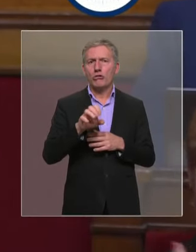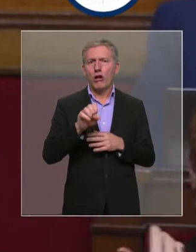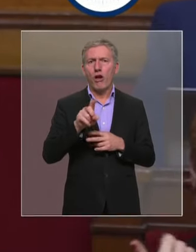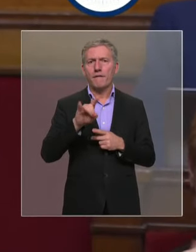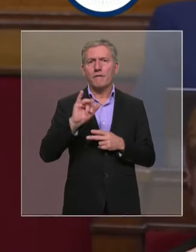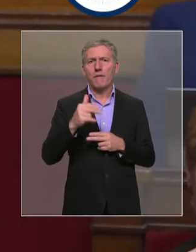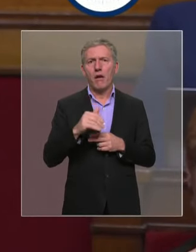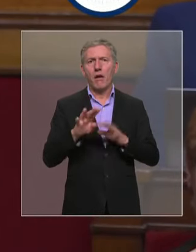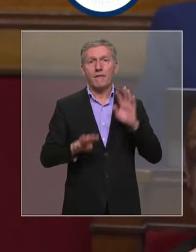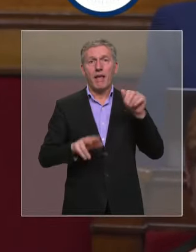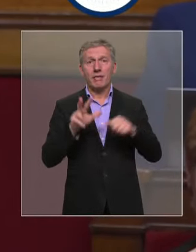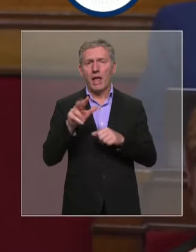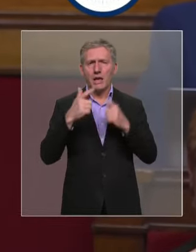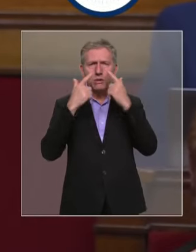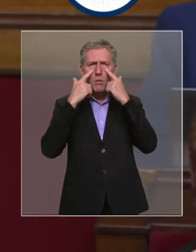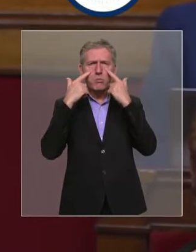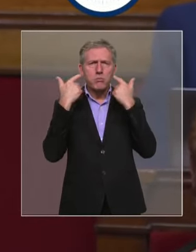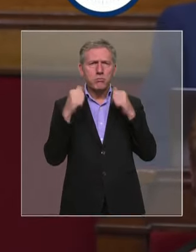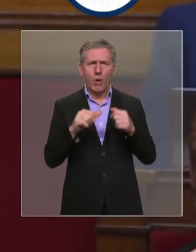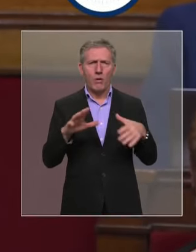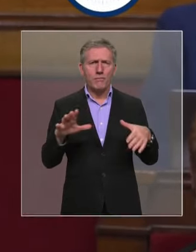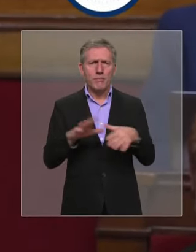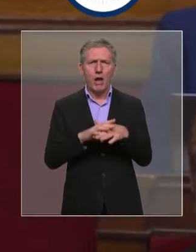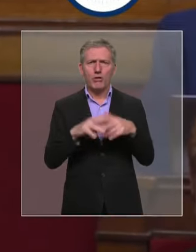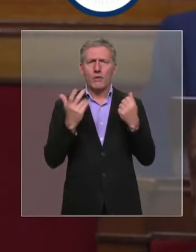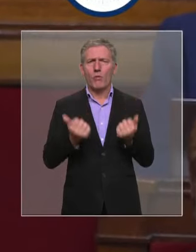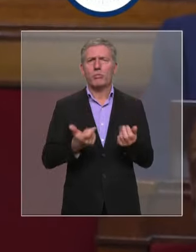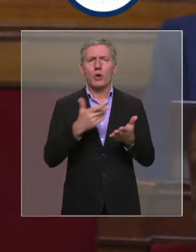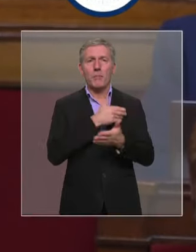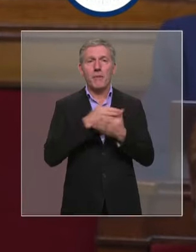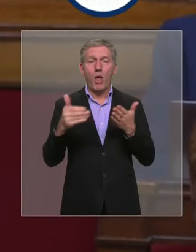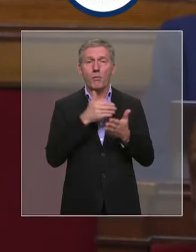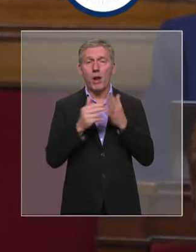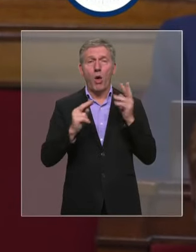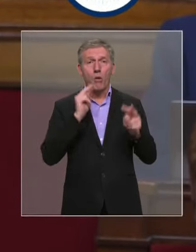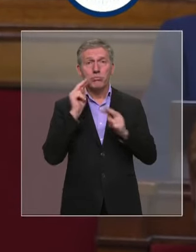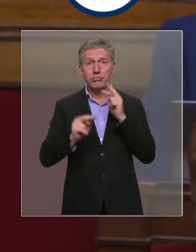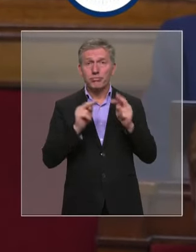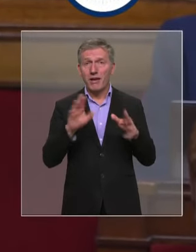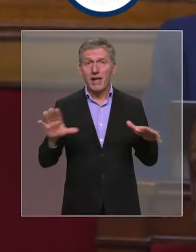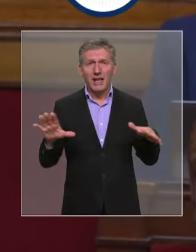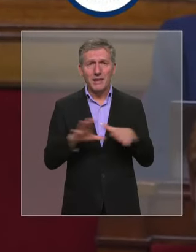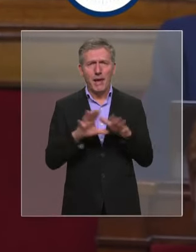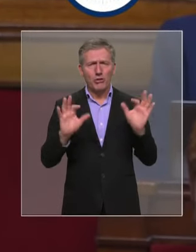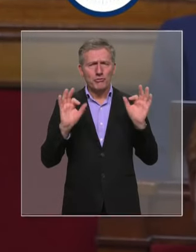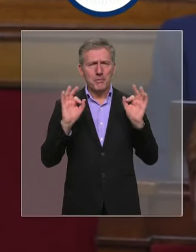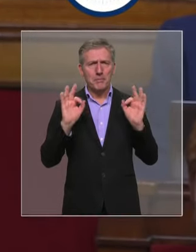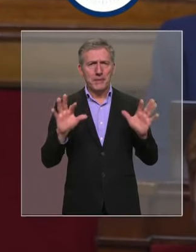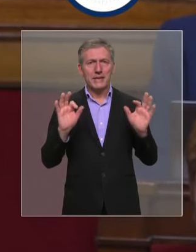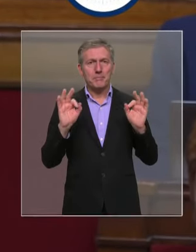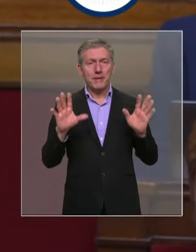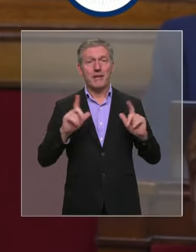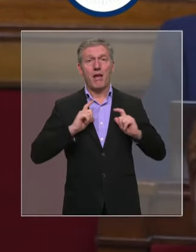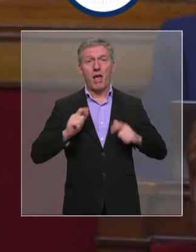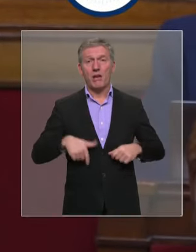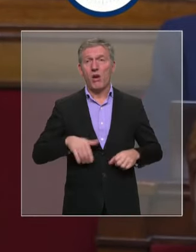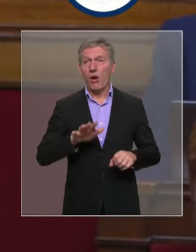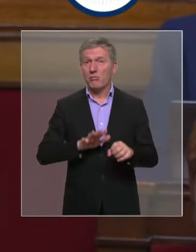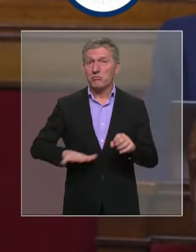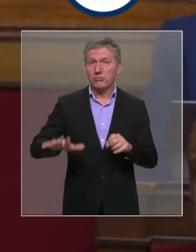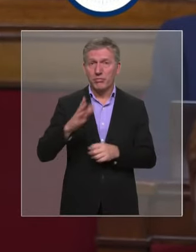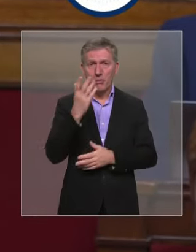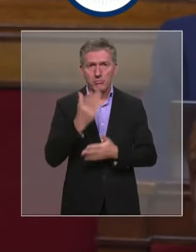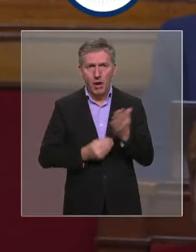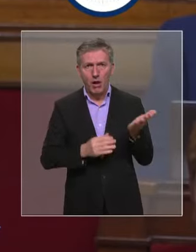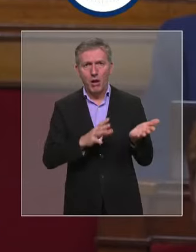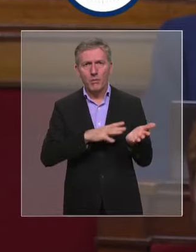valent tous les discours. Ces vidéos ont été vues des millions de fois. En fait, c'est une image fidèle de l'école qui, partout, manque de